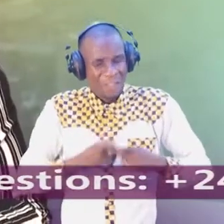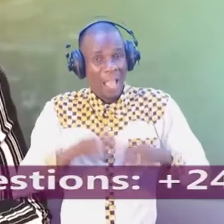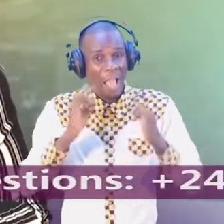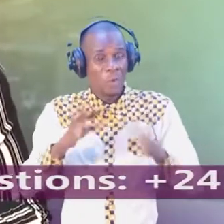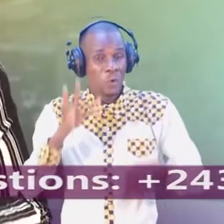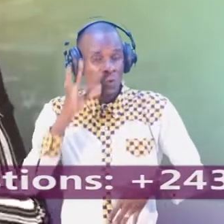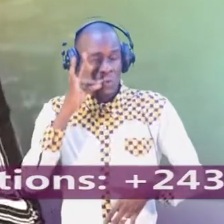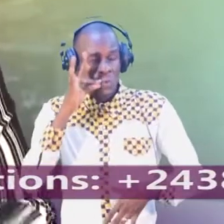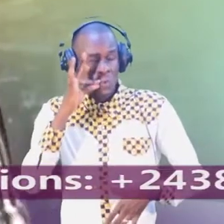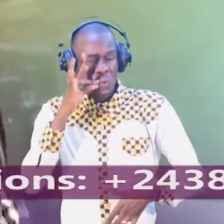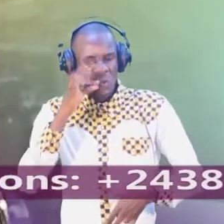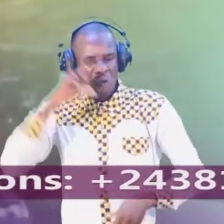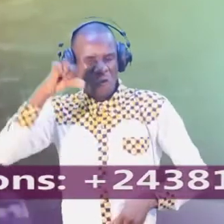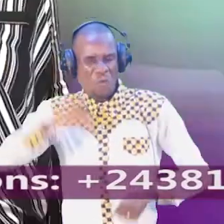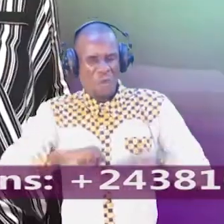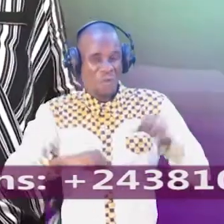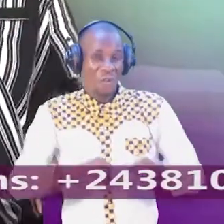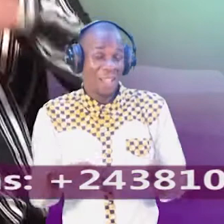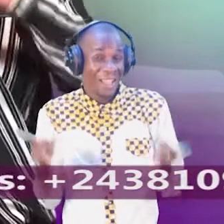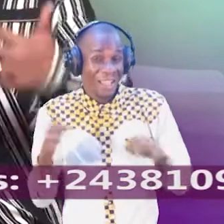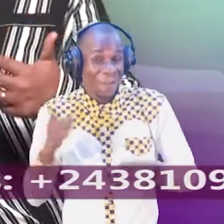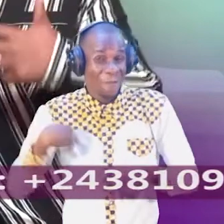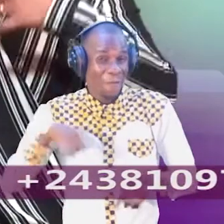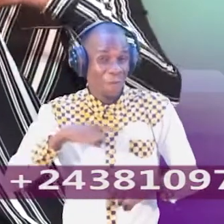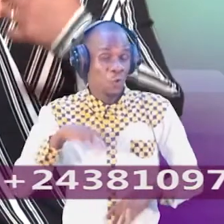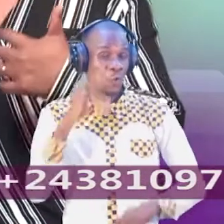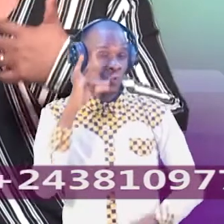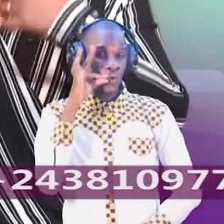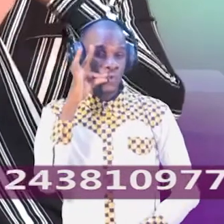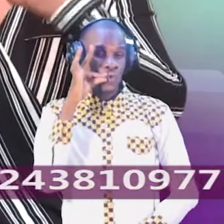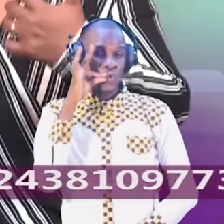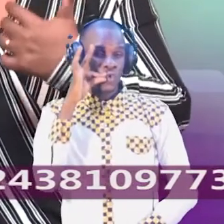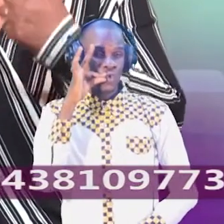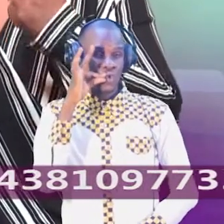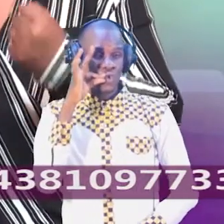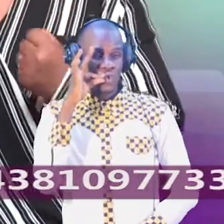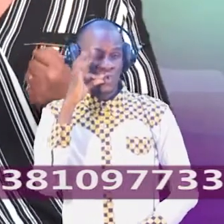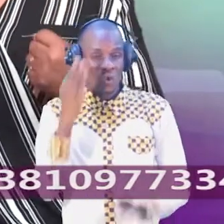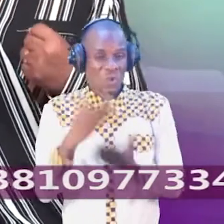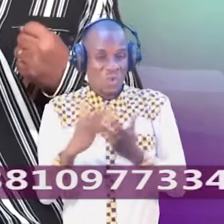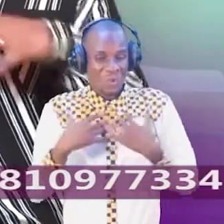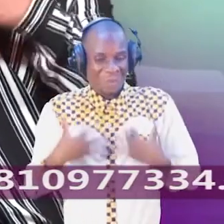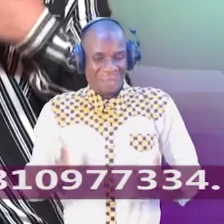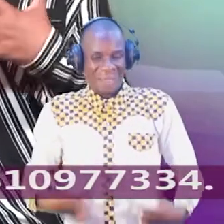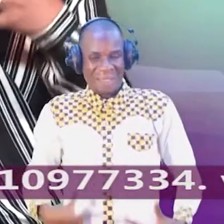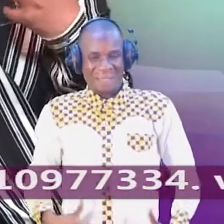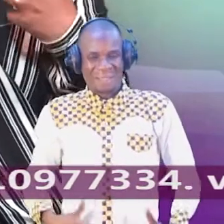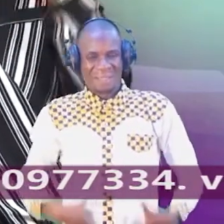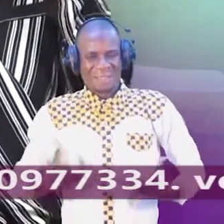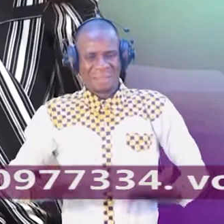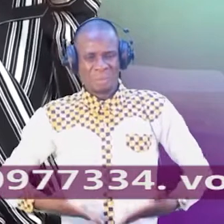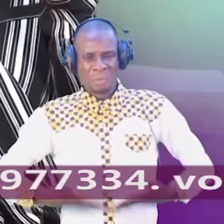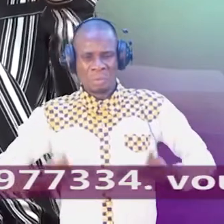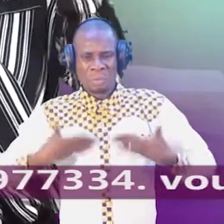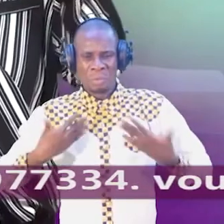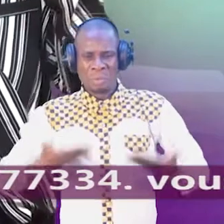Likaya nyonso zali ko benda ezali ko yeisa mokuse bomo ila yo. Le tabac et sa moulinga ya likaya etondi na da, na